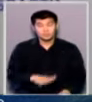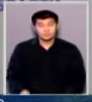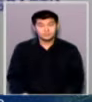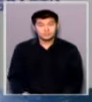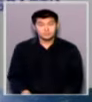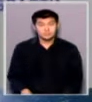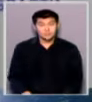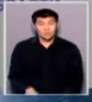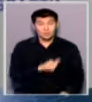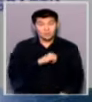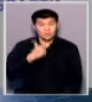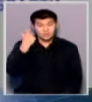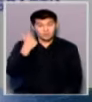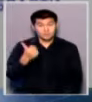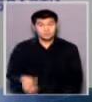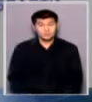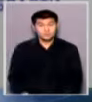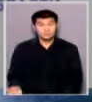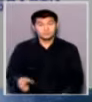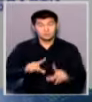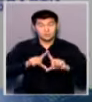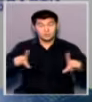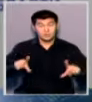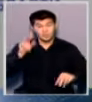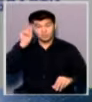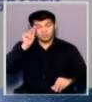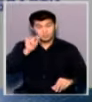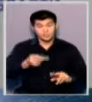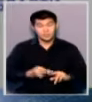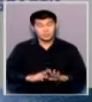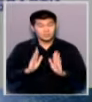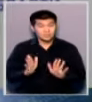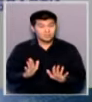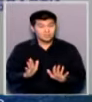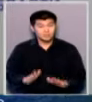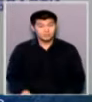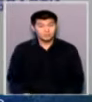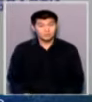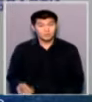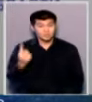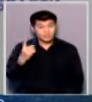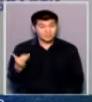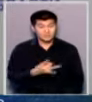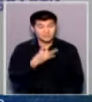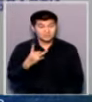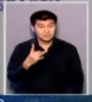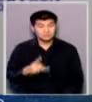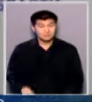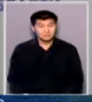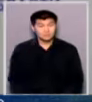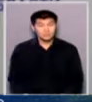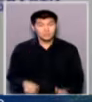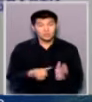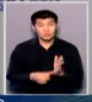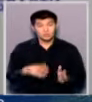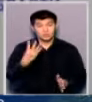Енді өздеріңізге белгілі, жалпы білім беретін мектептерде тек қана мынау бір рет